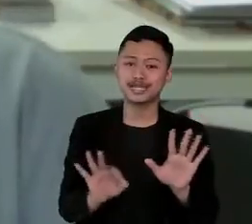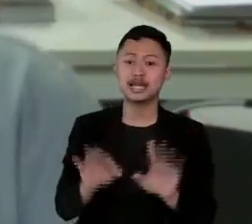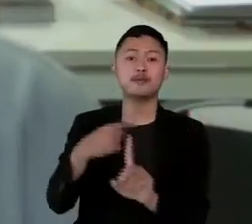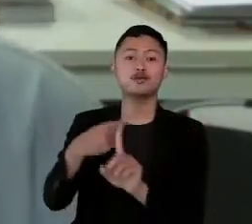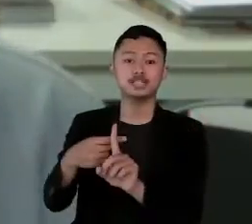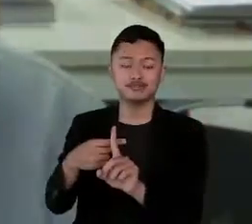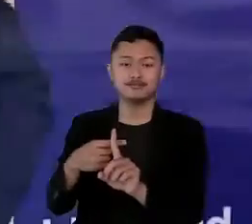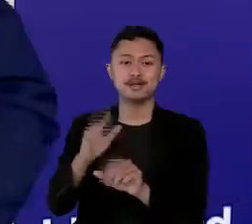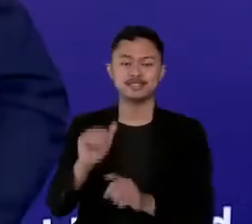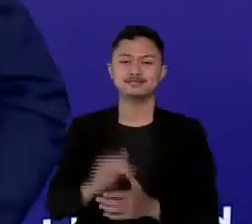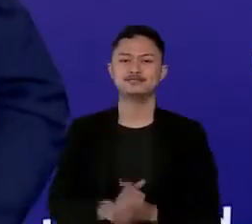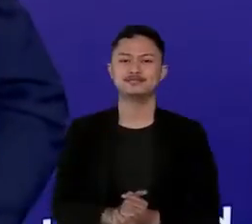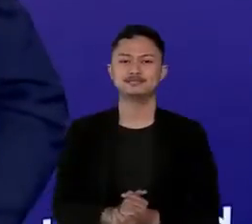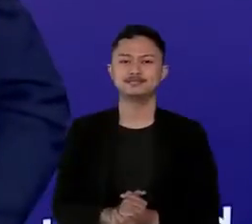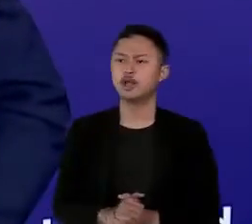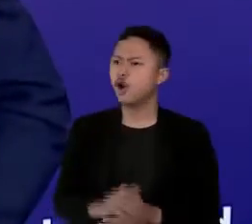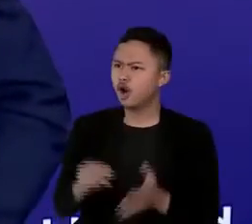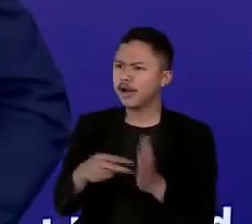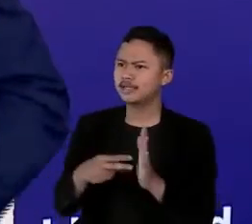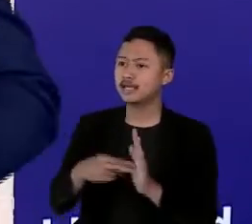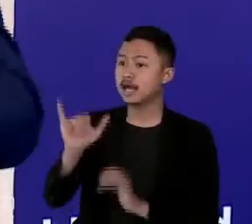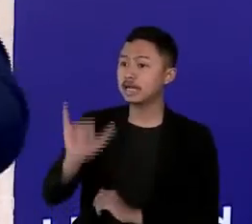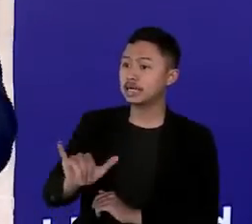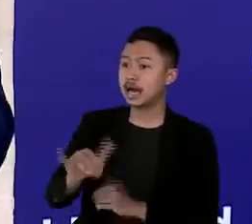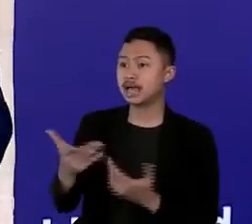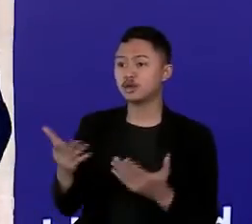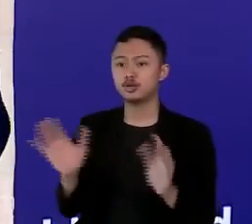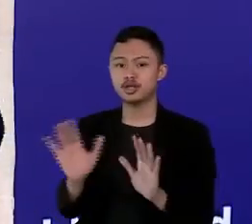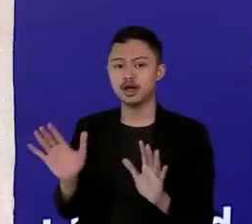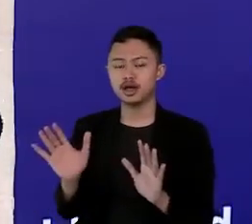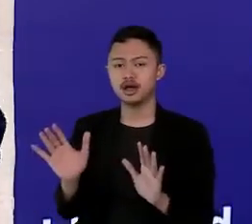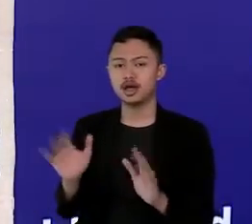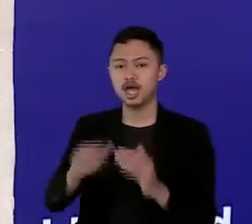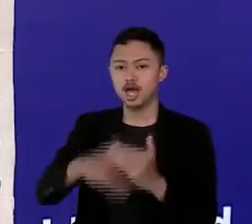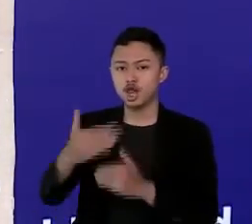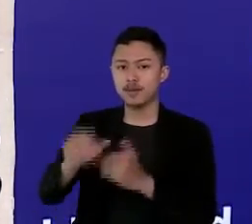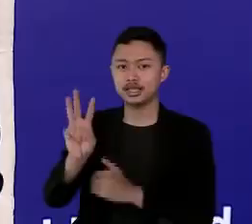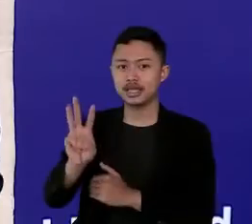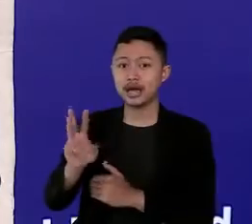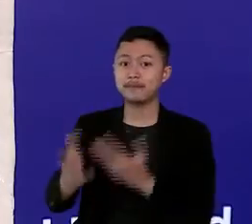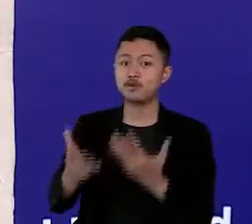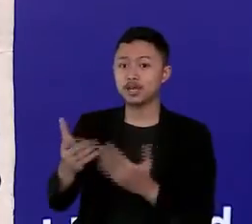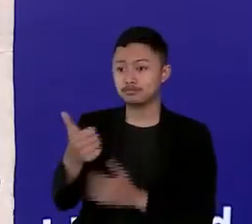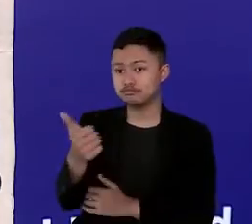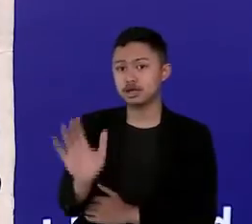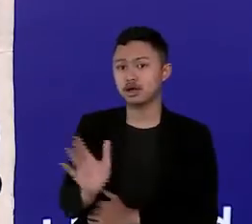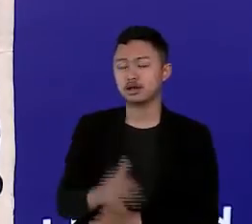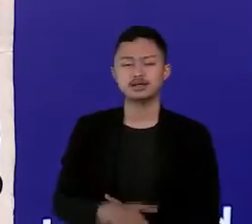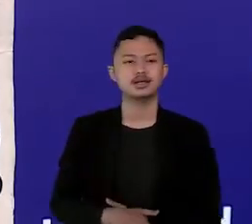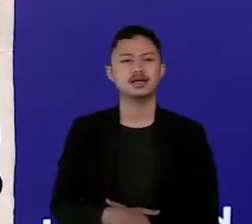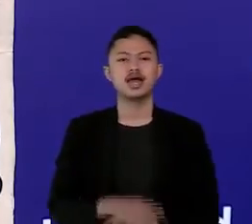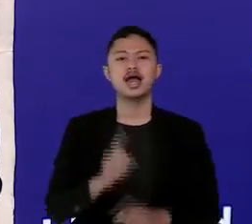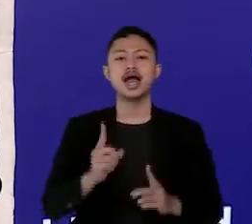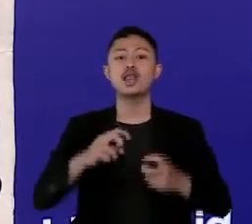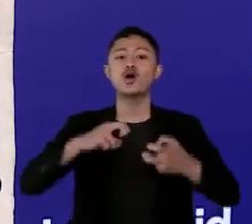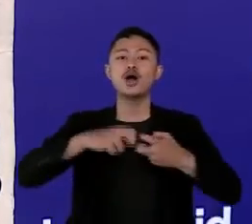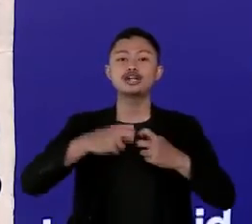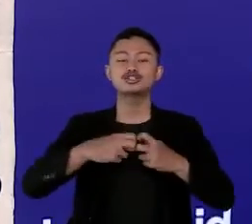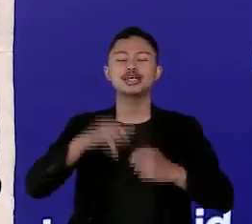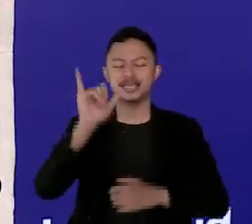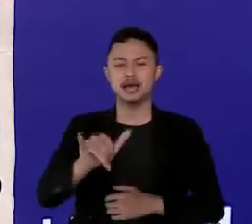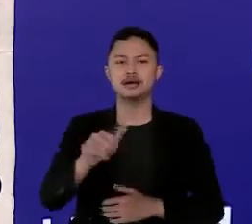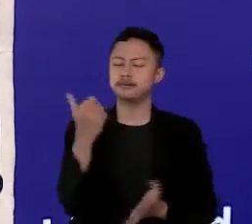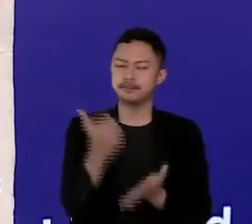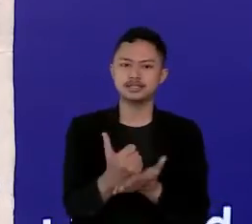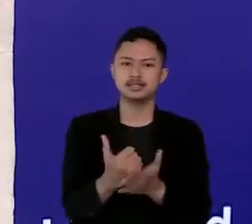seperti jawabannya ia dan tidak gelombang ke-3 akan dihadapi Indonesia bisa terjaga Prof kasus